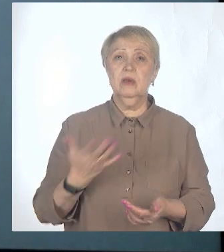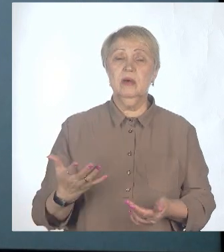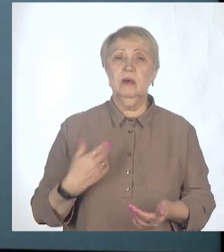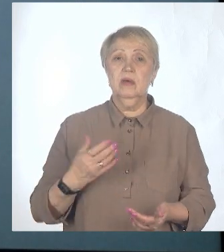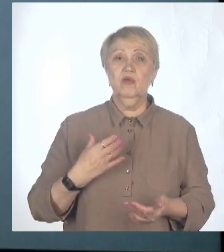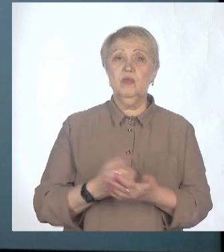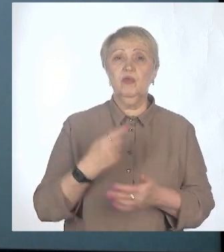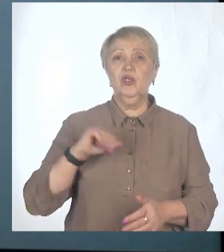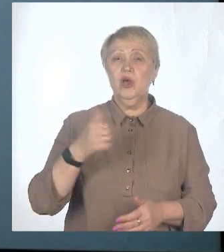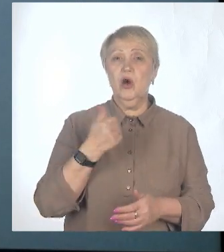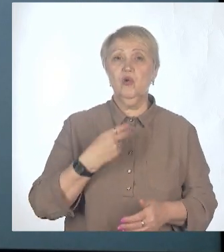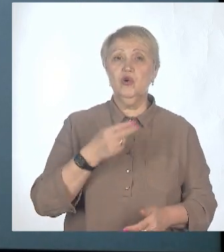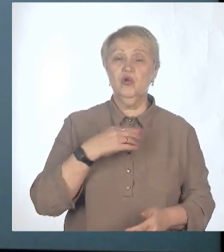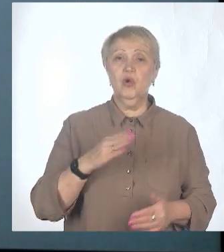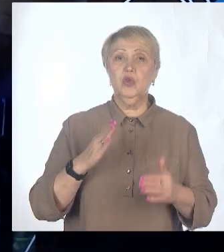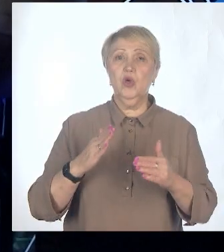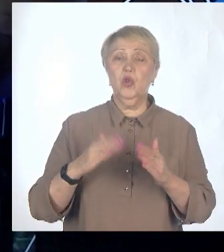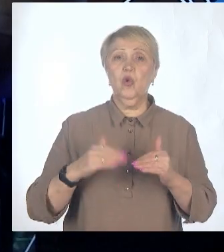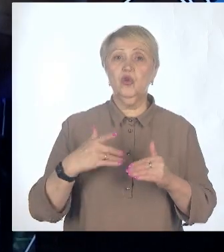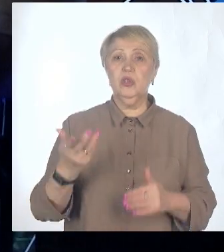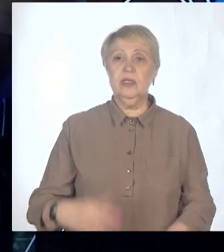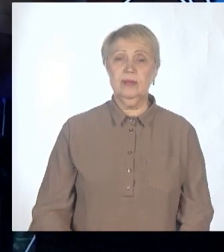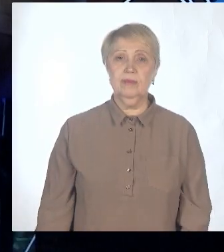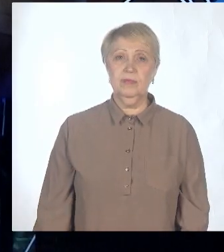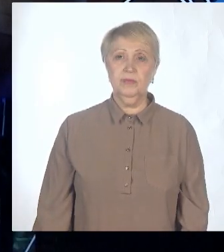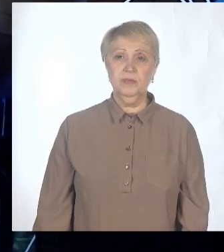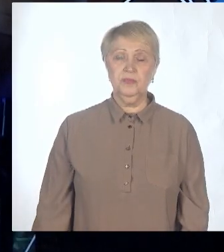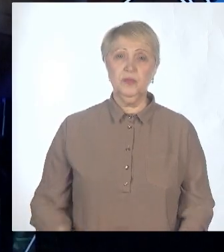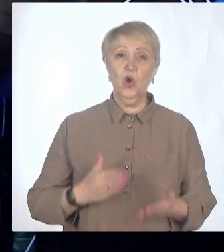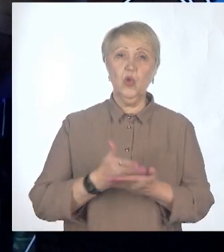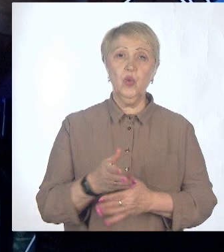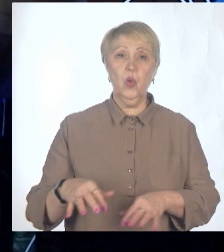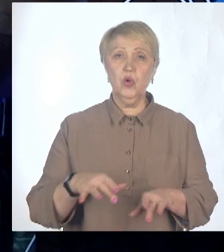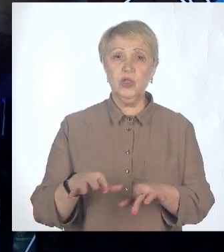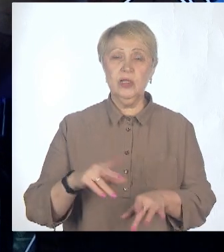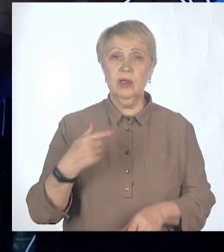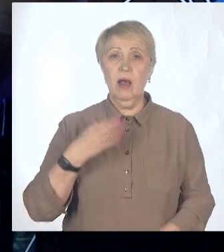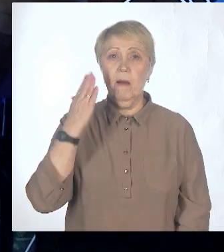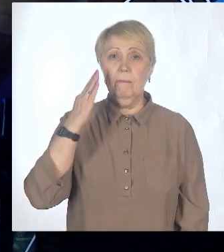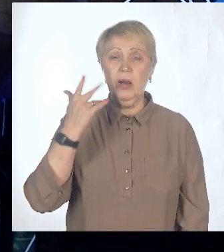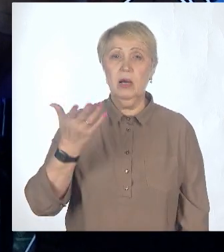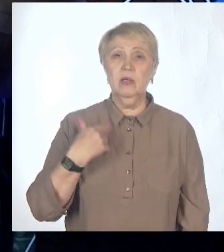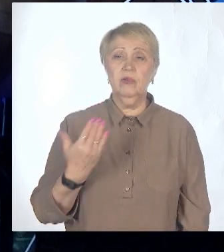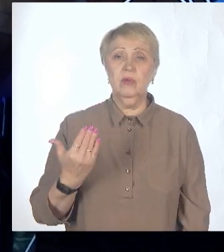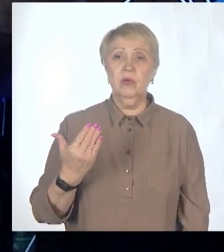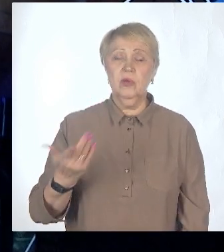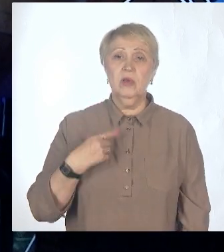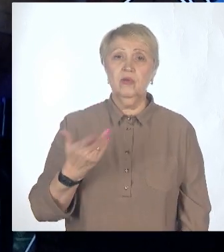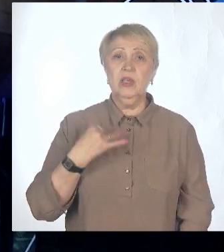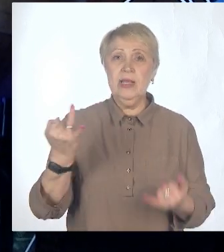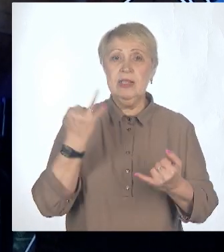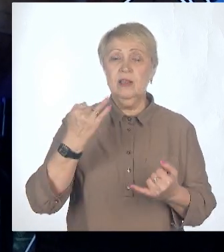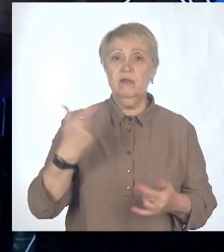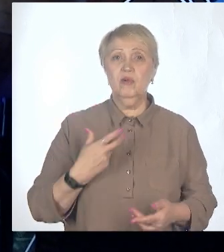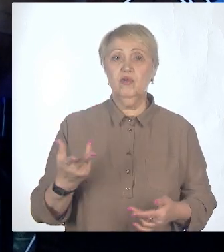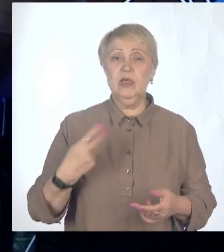опыта, несмотря на господдержку, все равно немного, поскольку бизнес заинтересован в квалифицированных сотрудниках. Поэтому вот